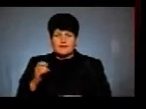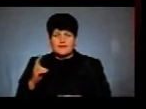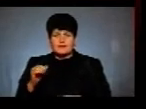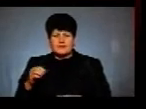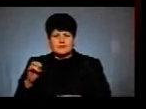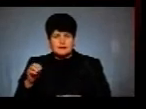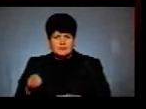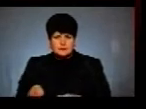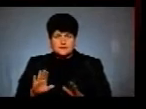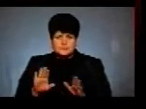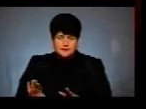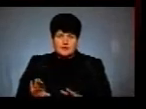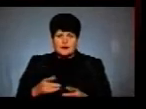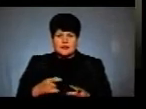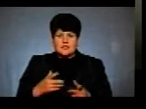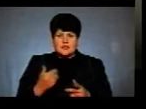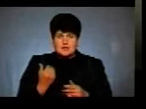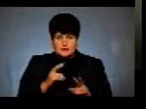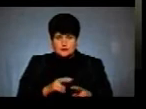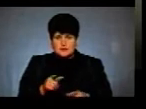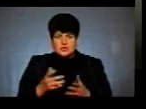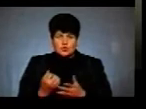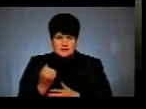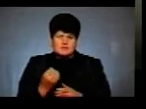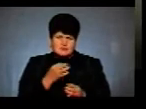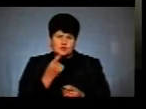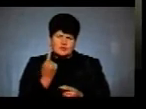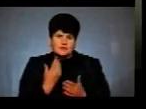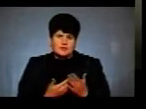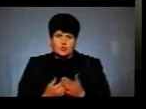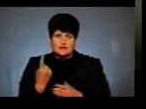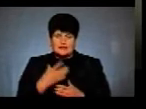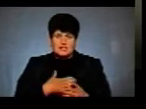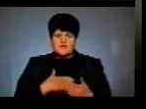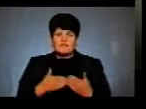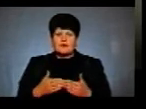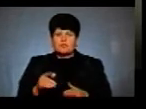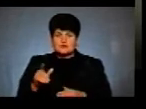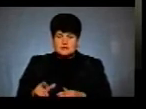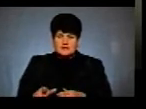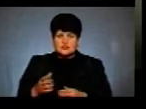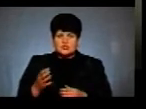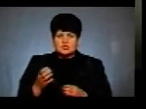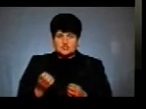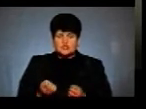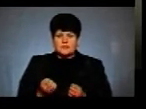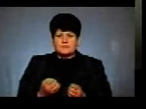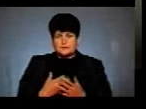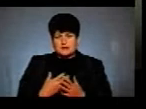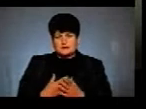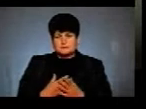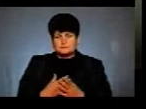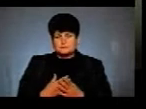іноземних студентів, і аналізуємо їх досягнення. Ну, один тільки як приклад скажу, один із наших випускників ще таких давніх, там, років десь,